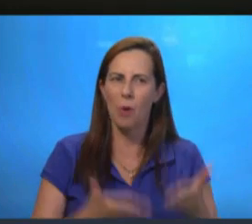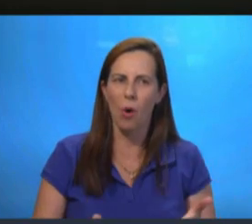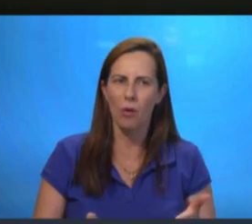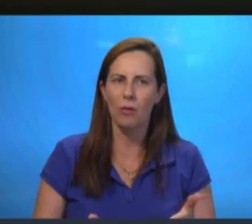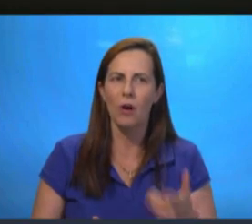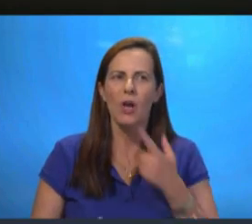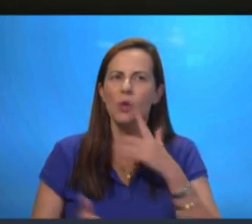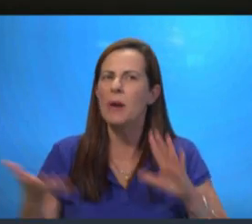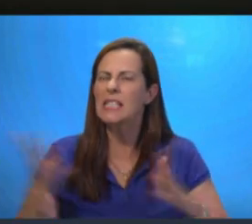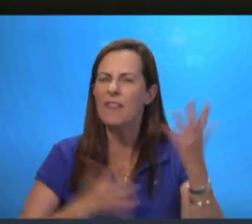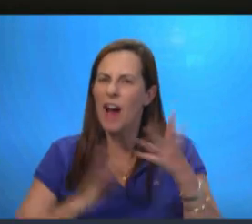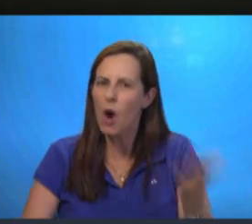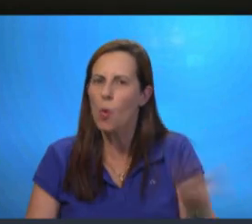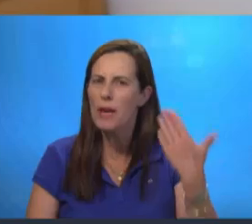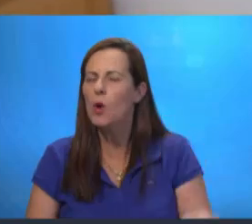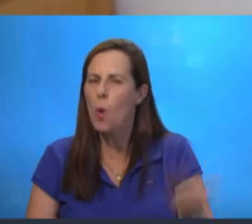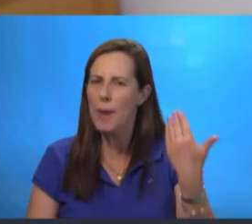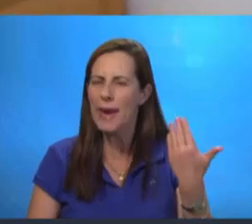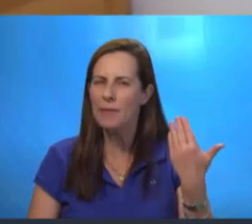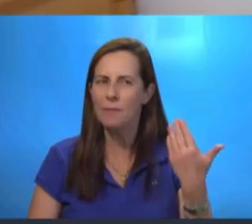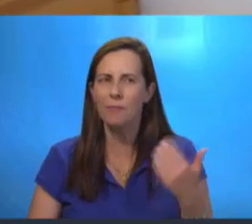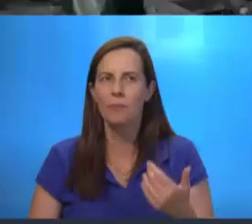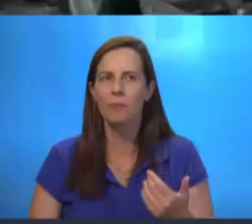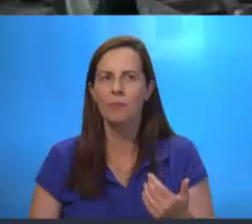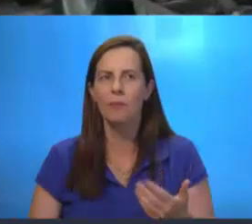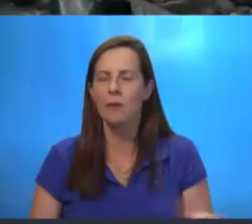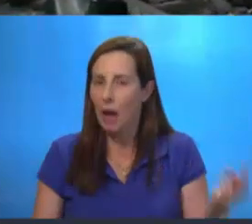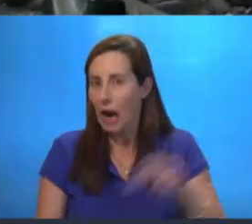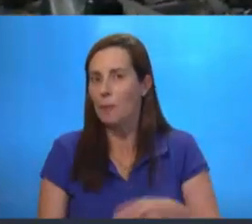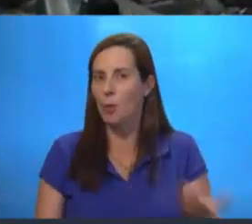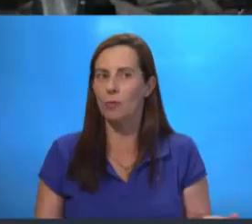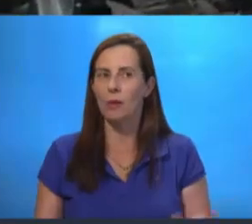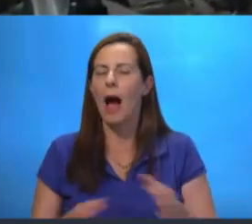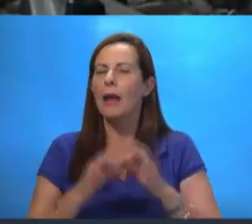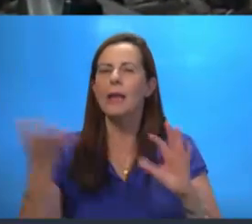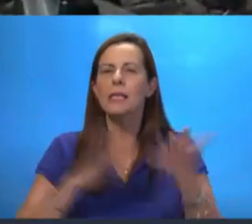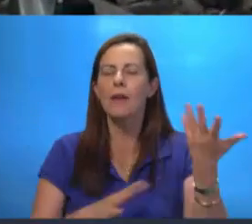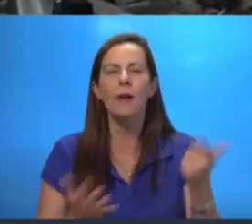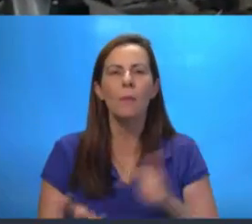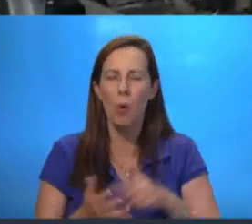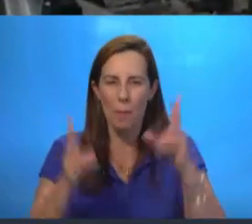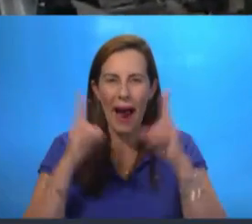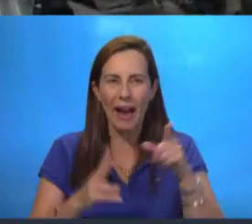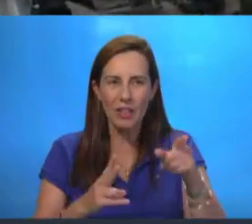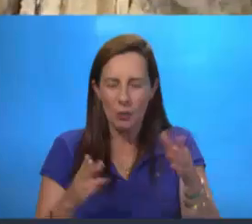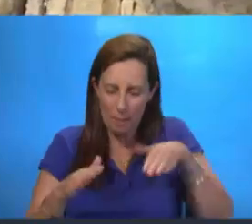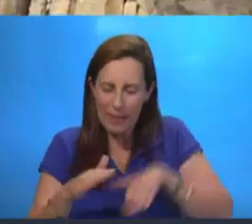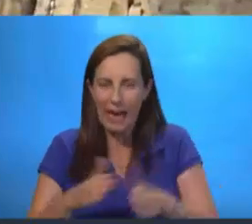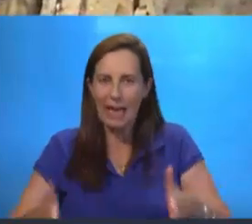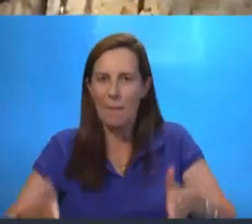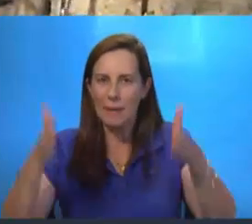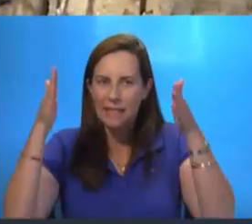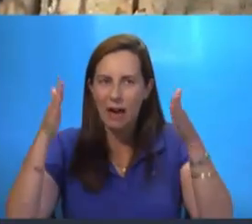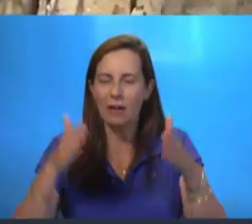אומר שריפה, קומי, קמנו. תחילתה של השריפה כאן בחניון הצר שמתחת לבניין.